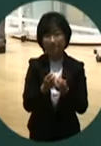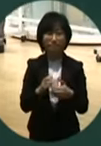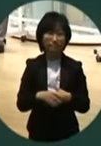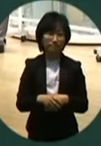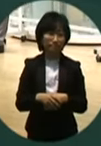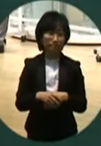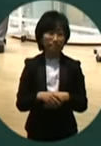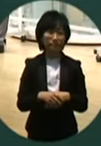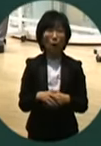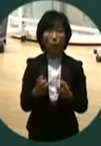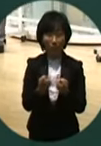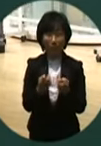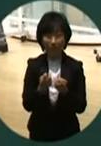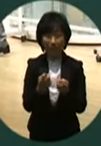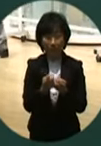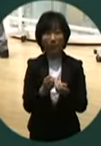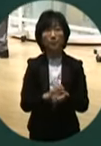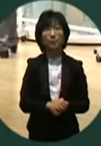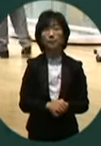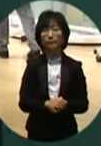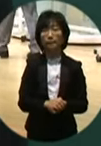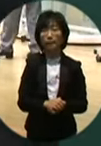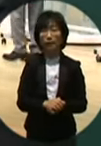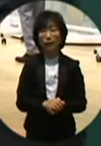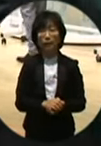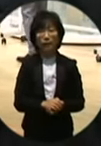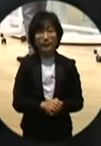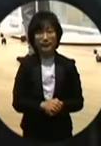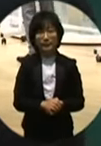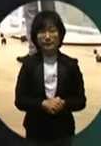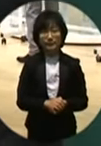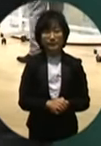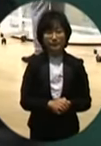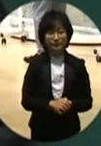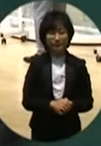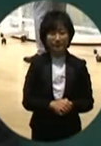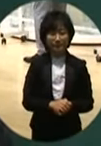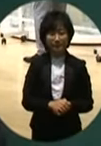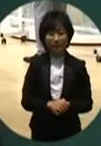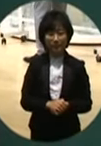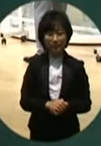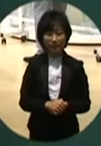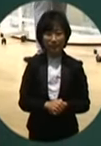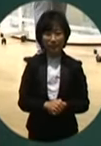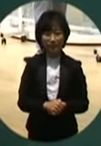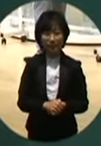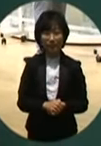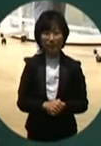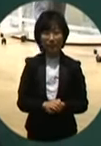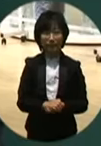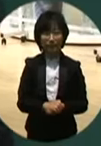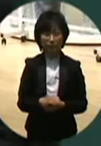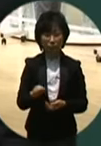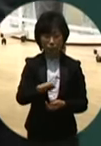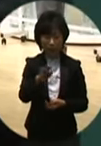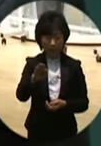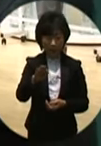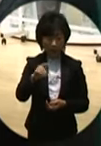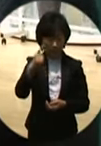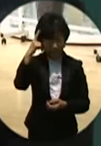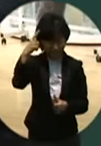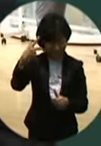어떻게 해야 됩니까? What must we do? 오늘 우리는 중요한 각인된 이 뿌리를 바꿔